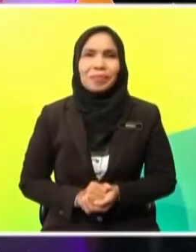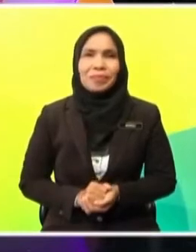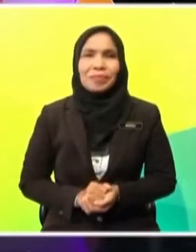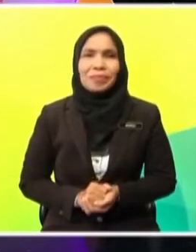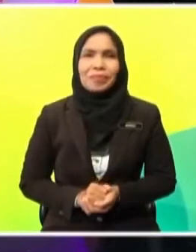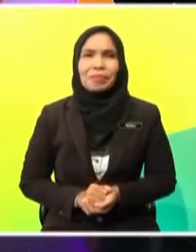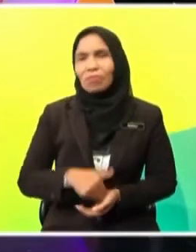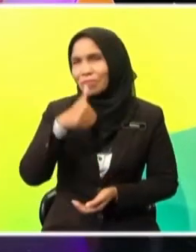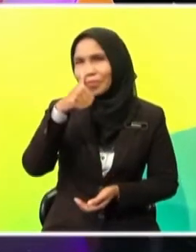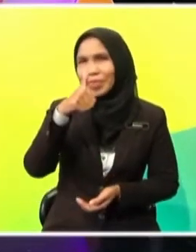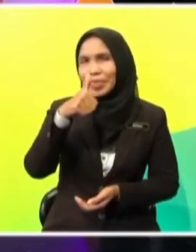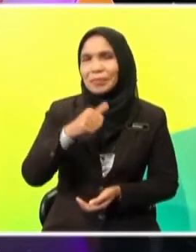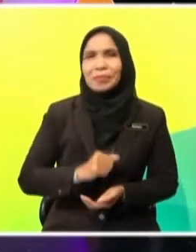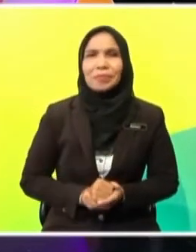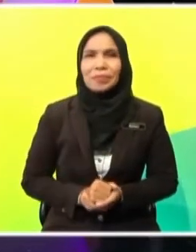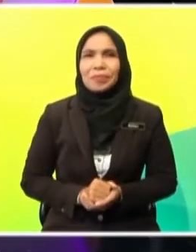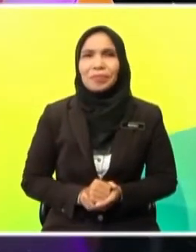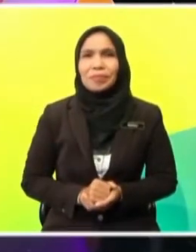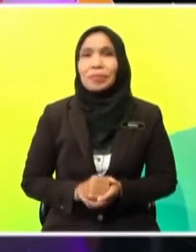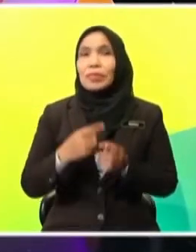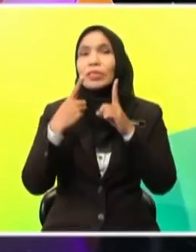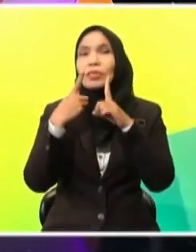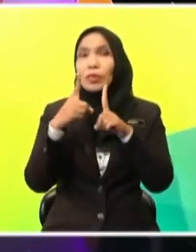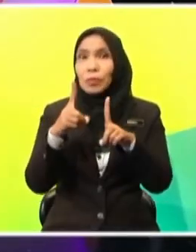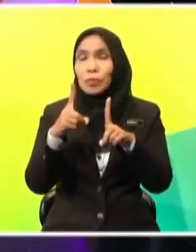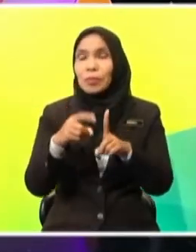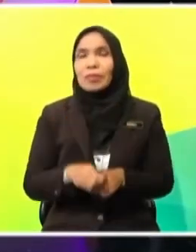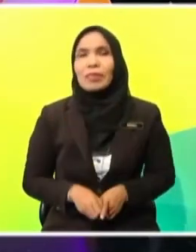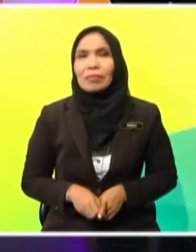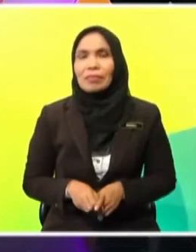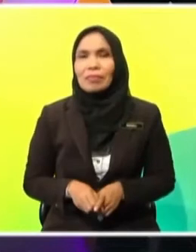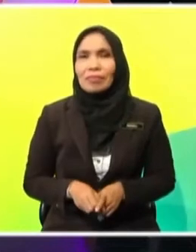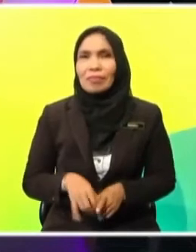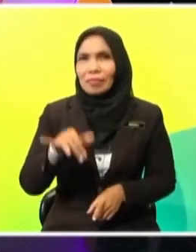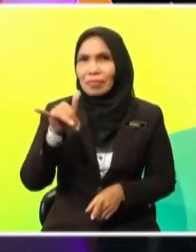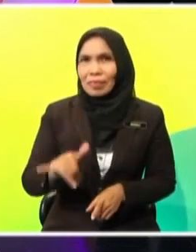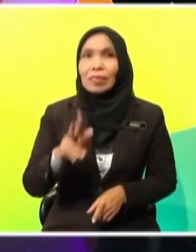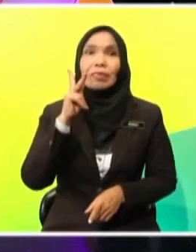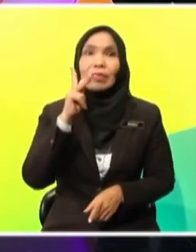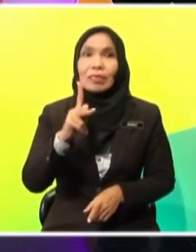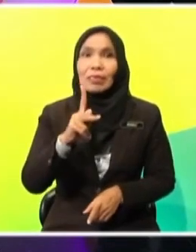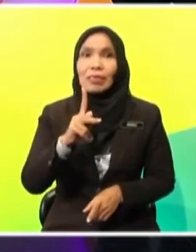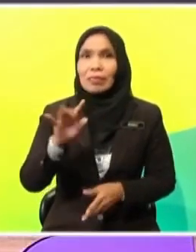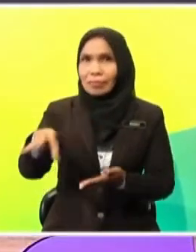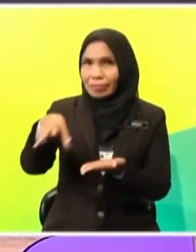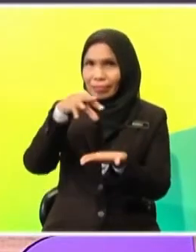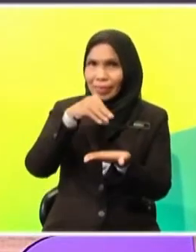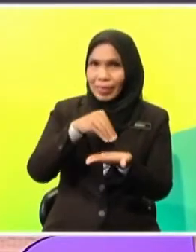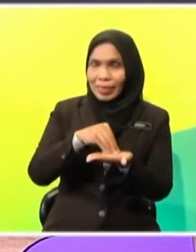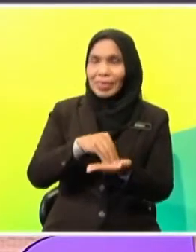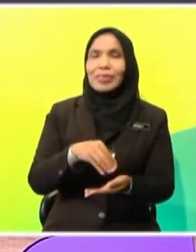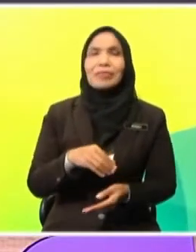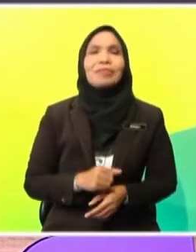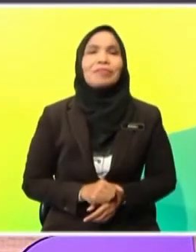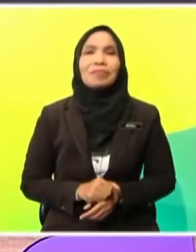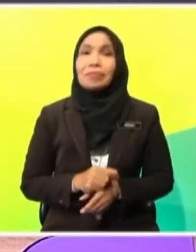Jopan yang kayu salin dan itu adalah Joko yang ke iya Nih hiu adalah betul make jawaban